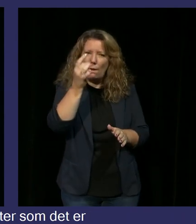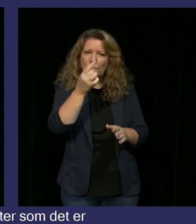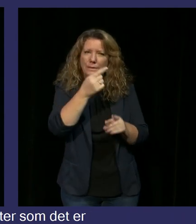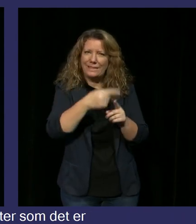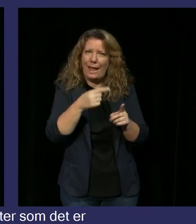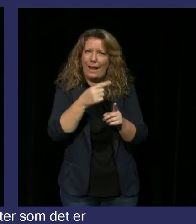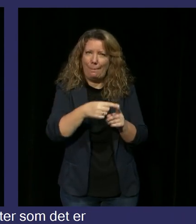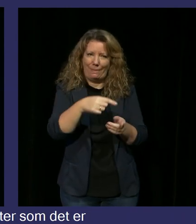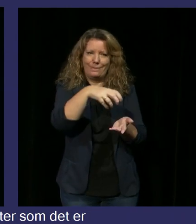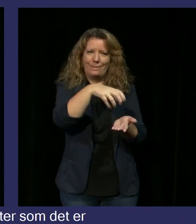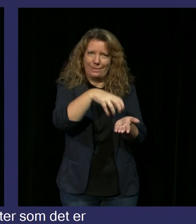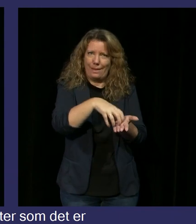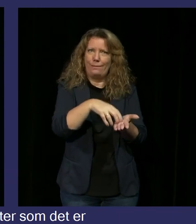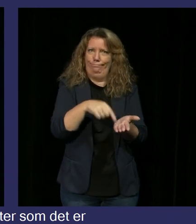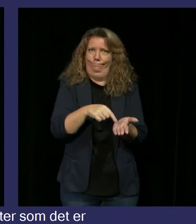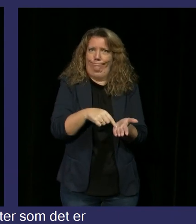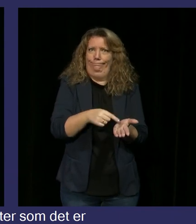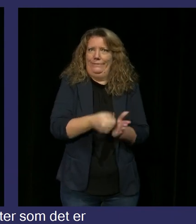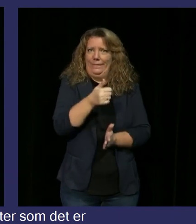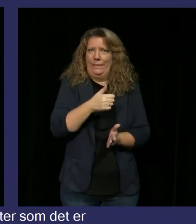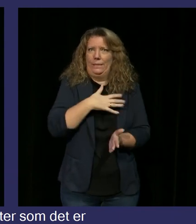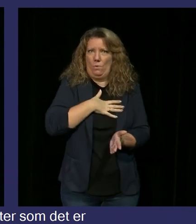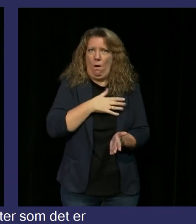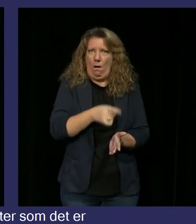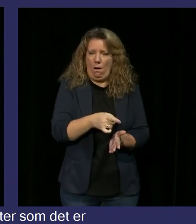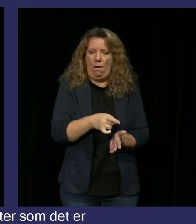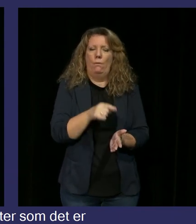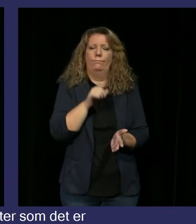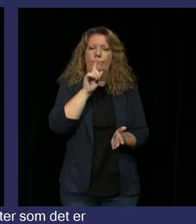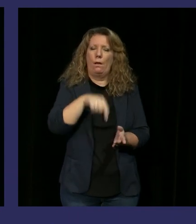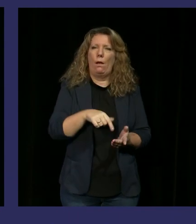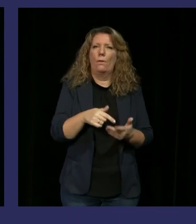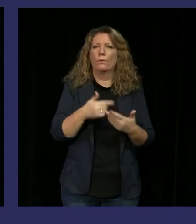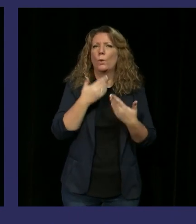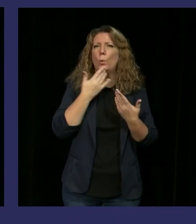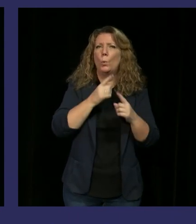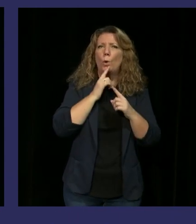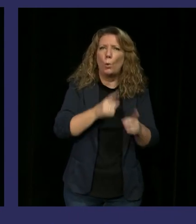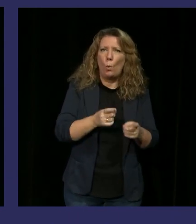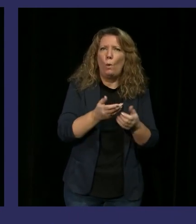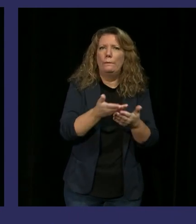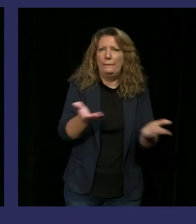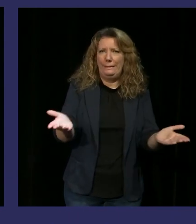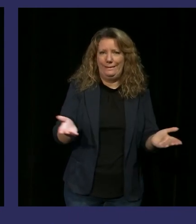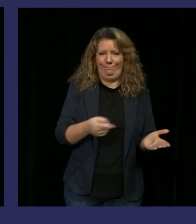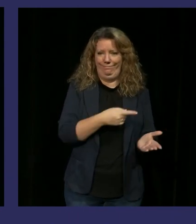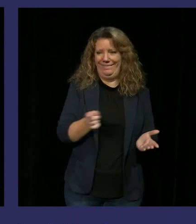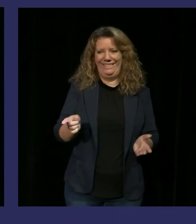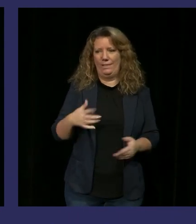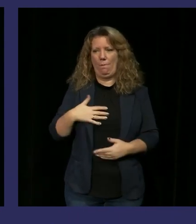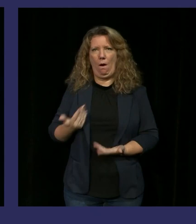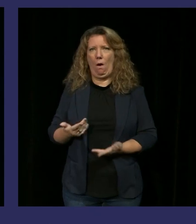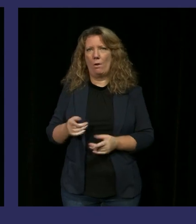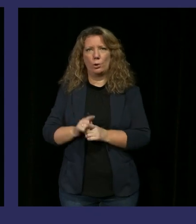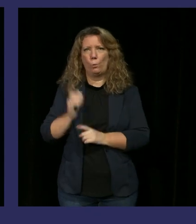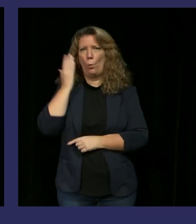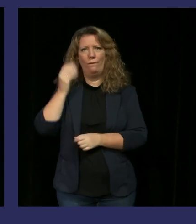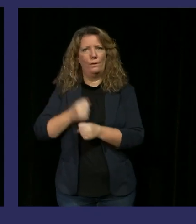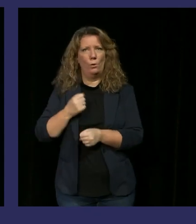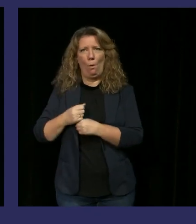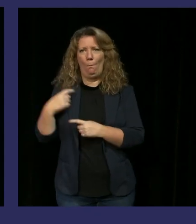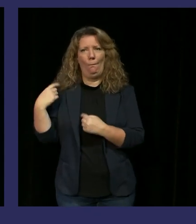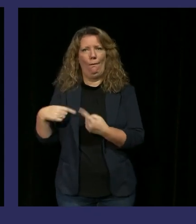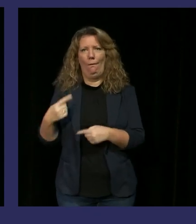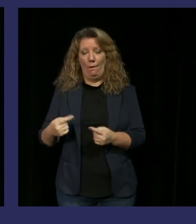kompetanseelementer som det viktig å ha for å kunne, som gir gode råd til de som ikke har det som hovedjobben sin til vanlig, sånn at vi gjør det på riktig måte.